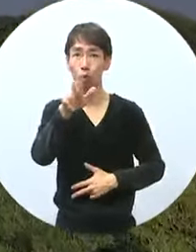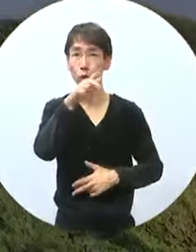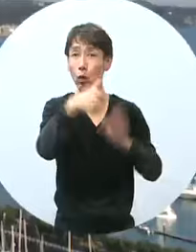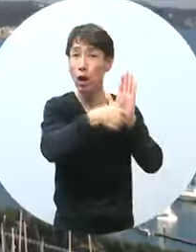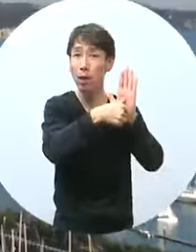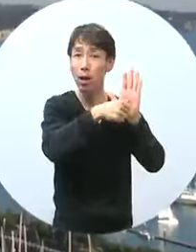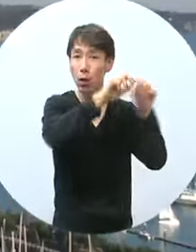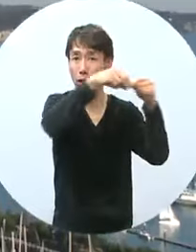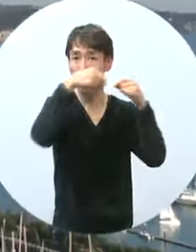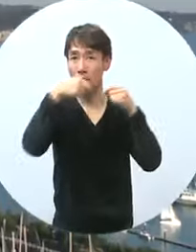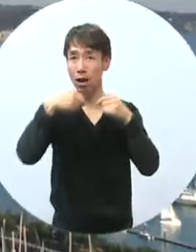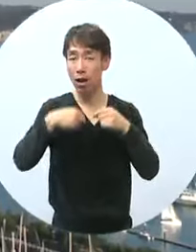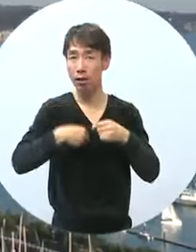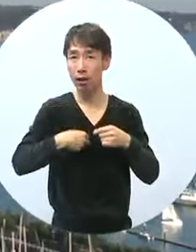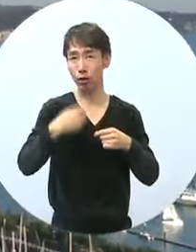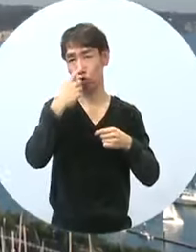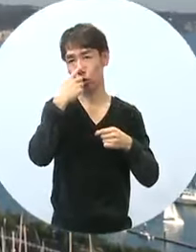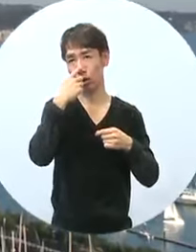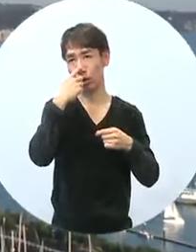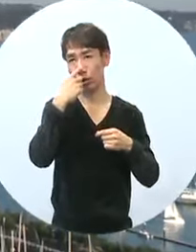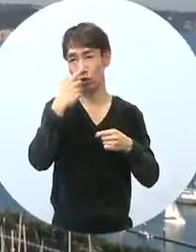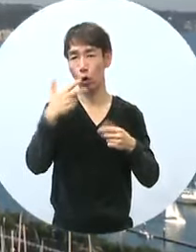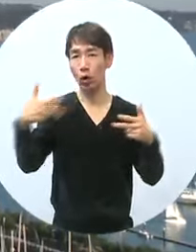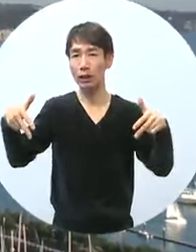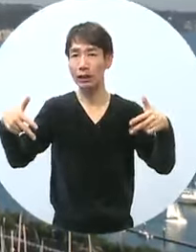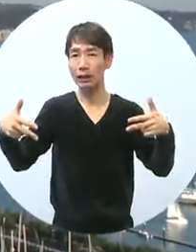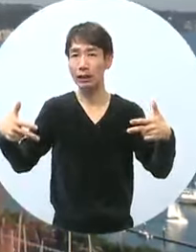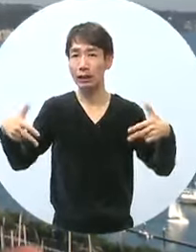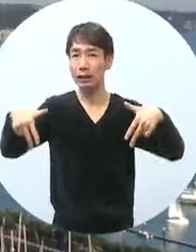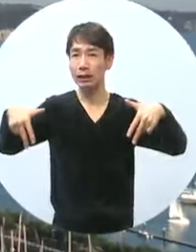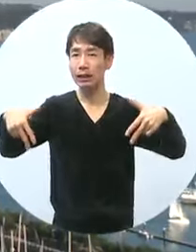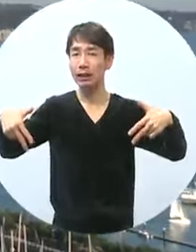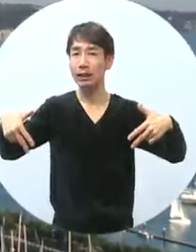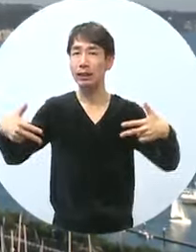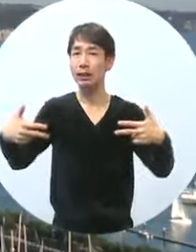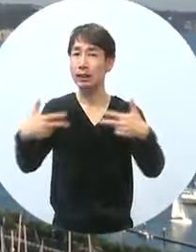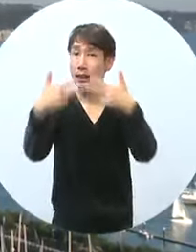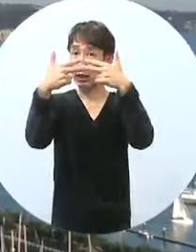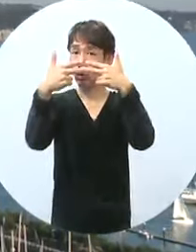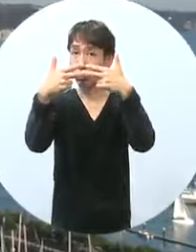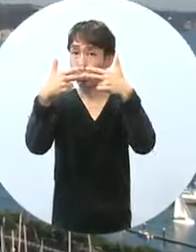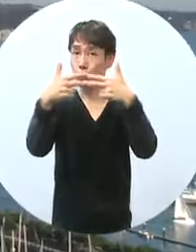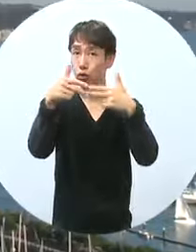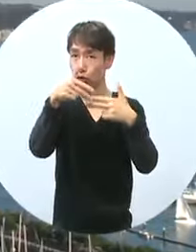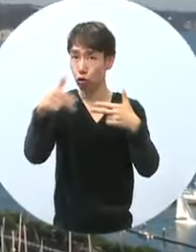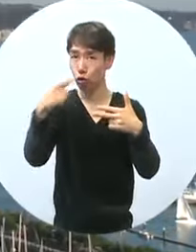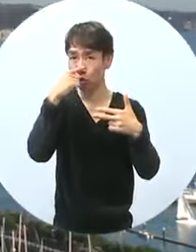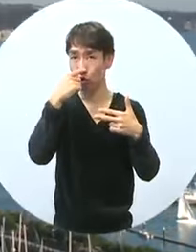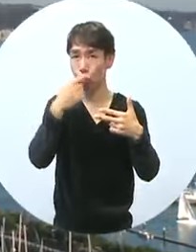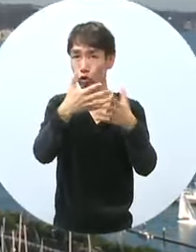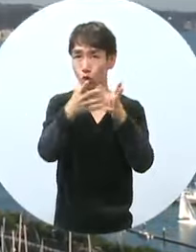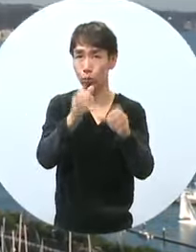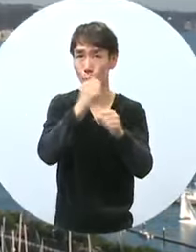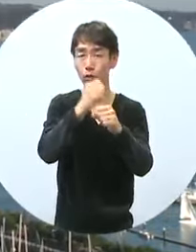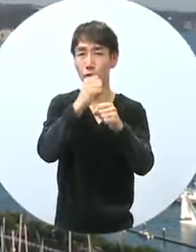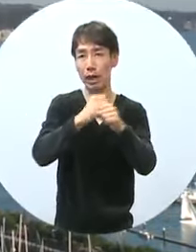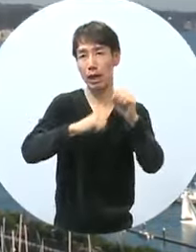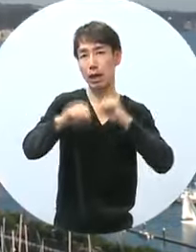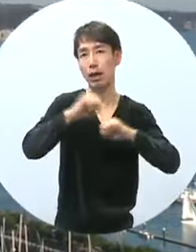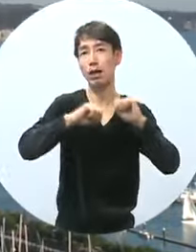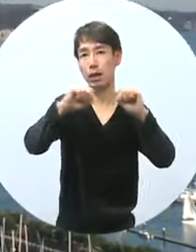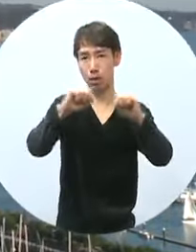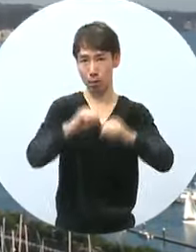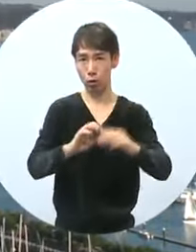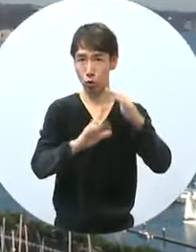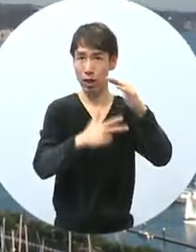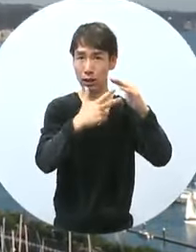まして、鶴野武史とシーキャンドルスというバンドを藤沢で活動させていただいております。本当にね、藤沢